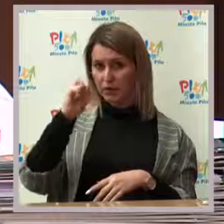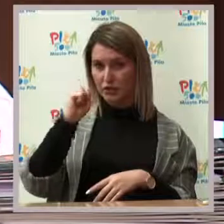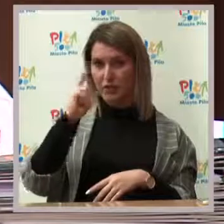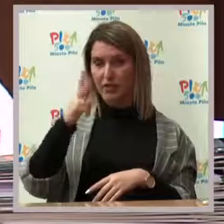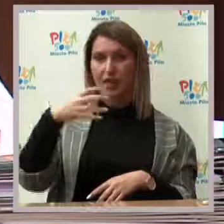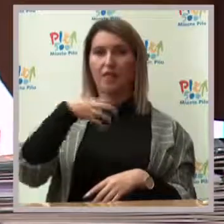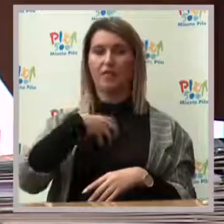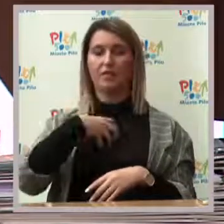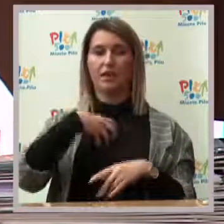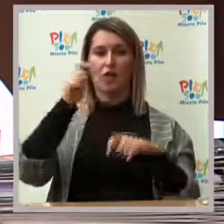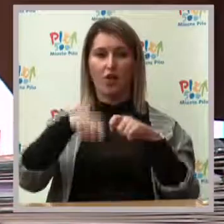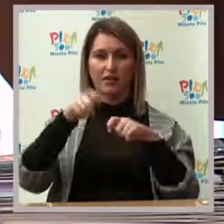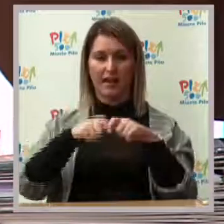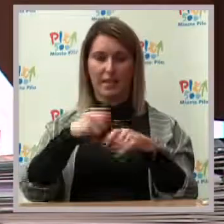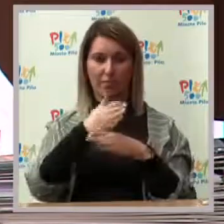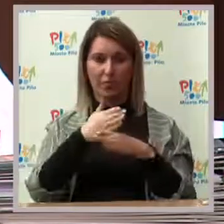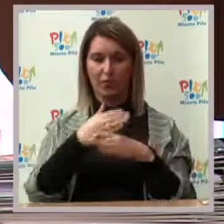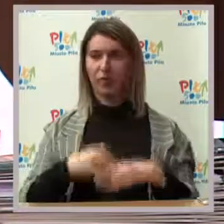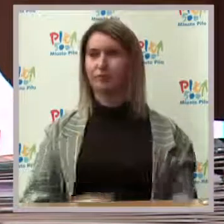witam.